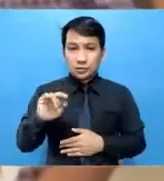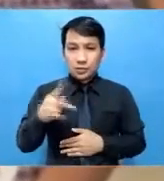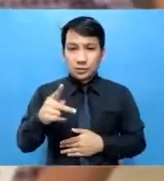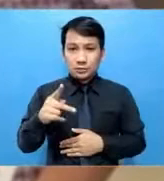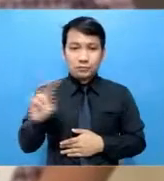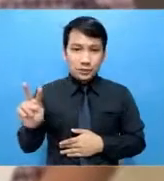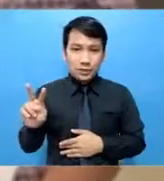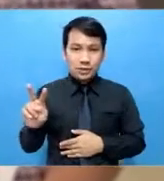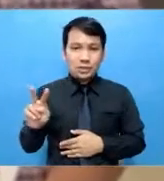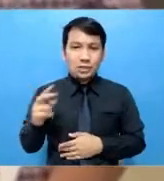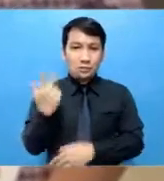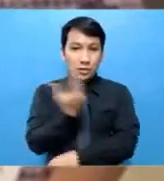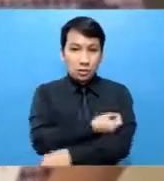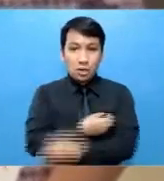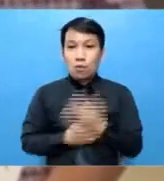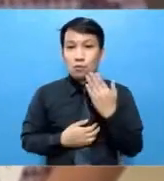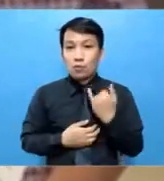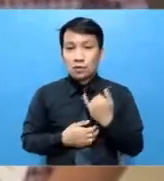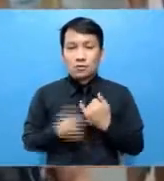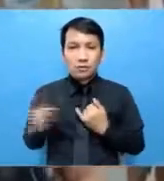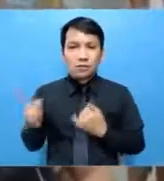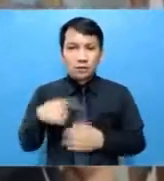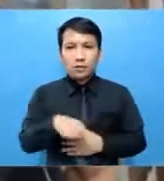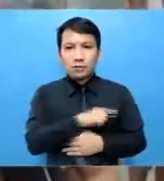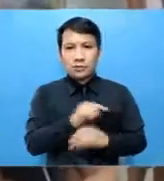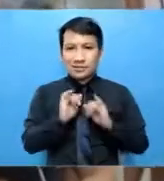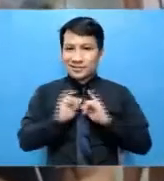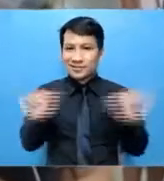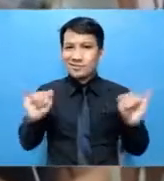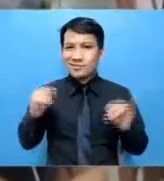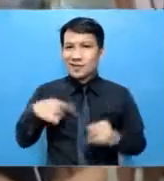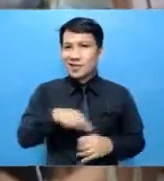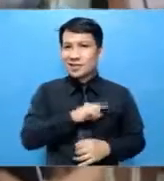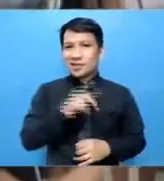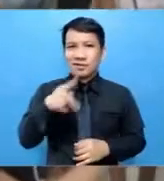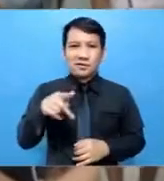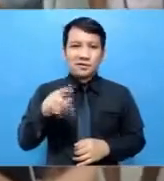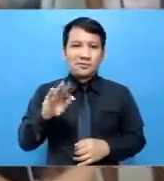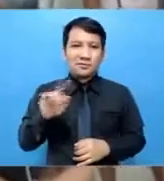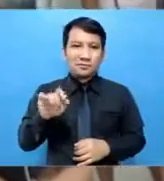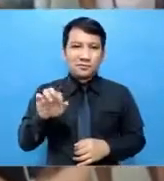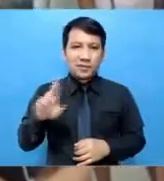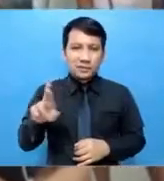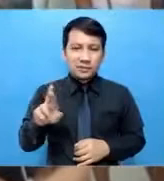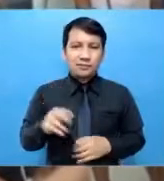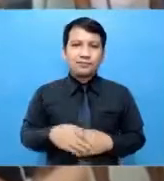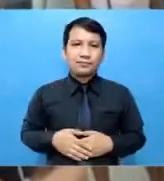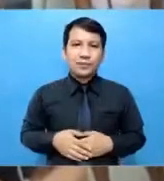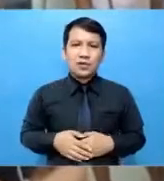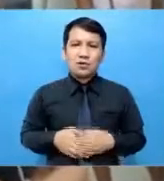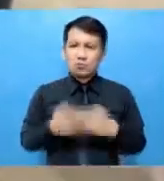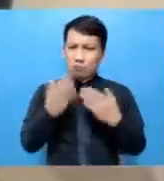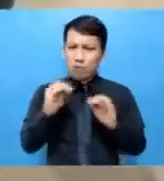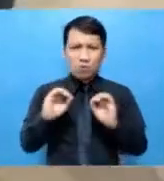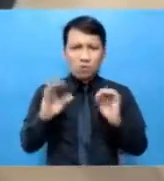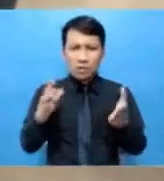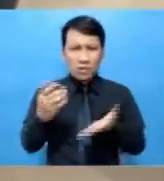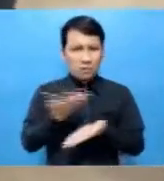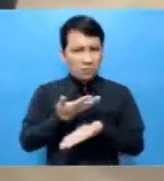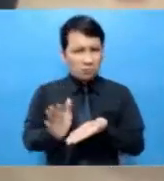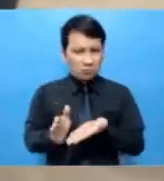V, kasi parang ito rin yung ating Pfizer eh. Kaya sa initial implementation, titiyakin na walang masasayang na